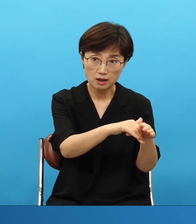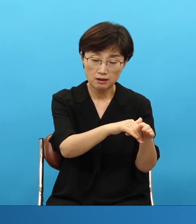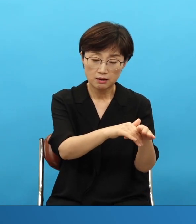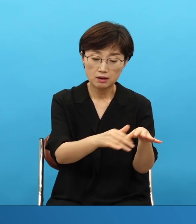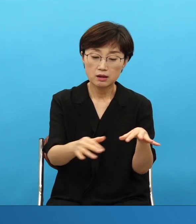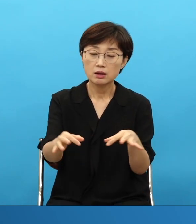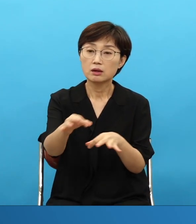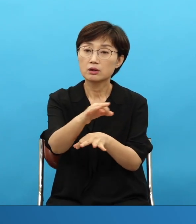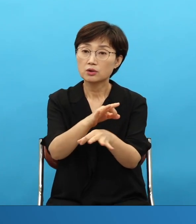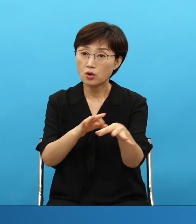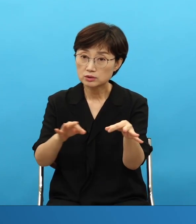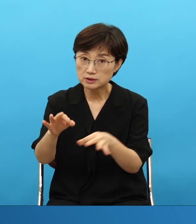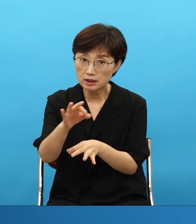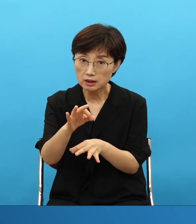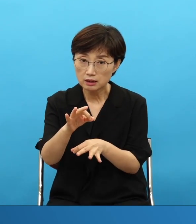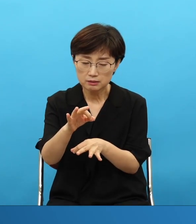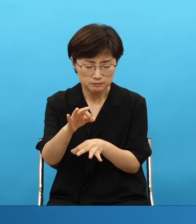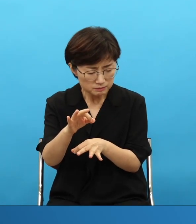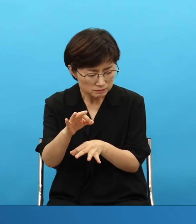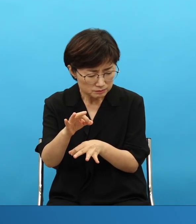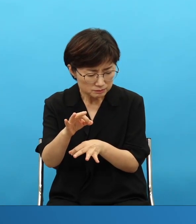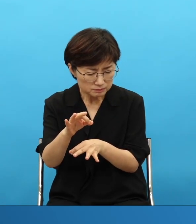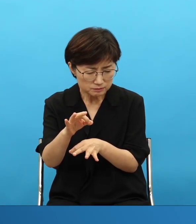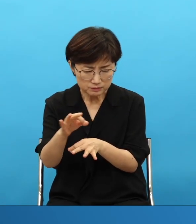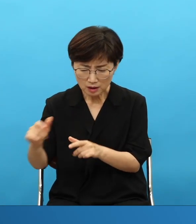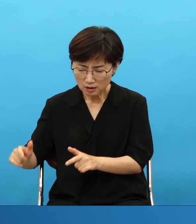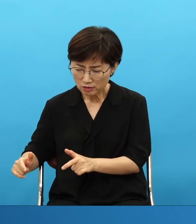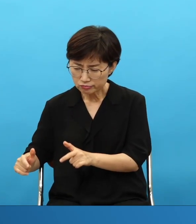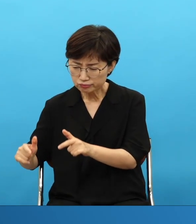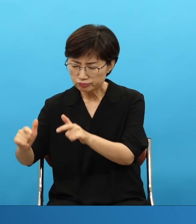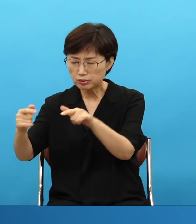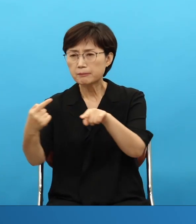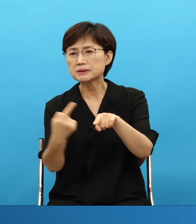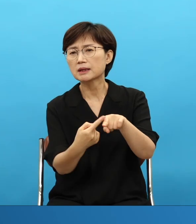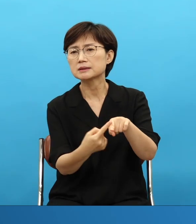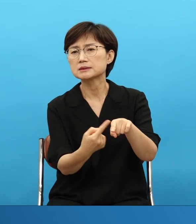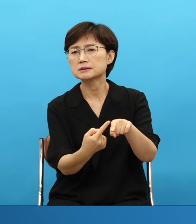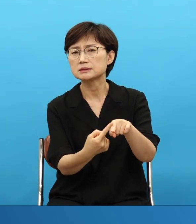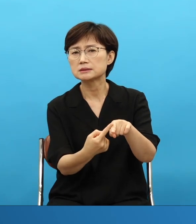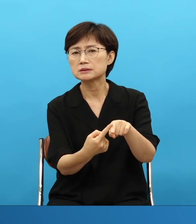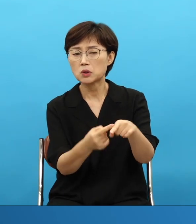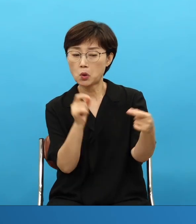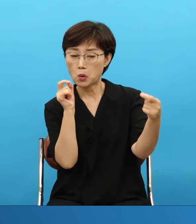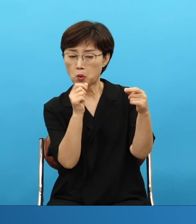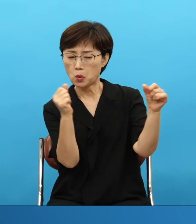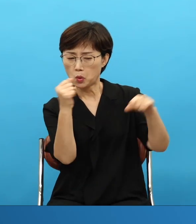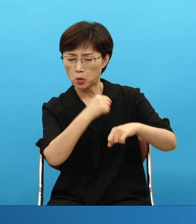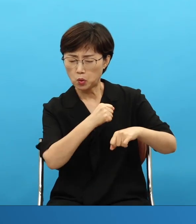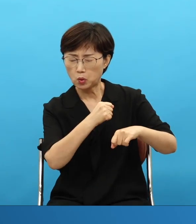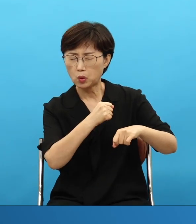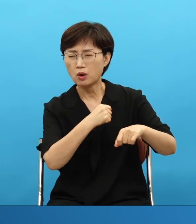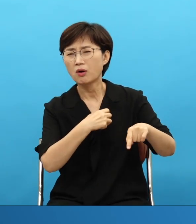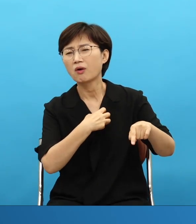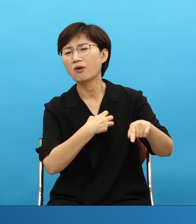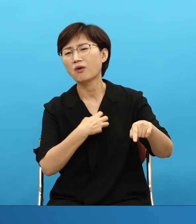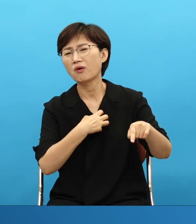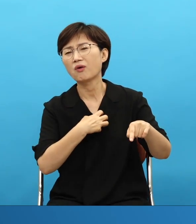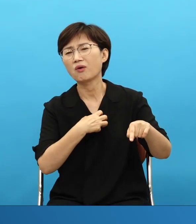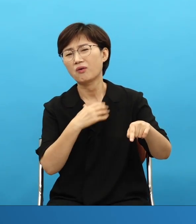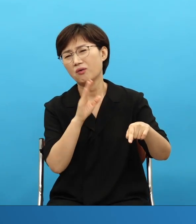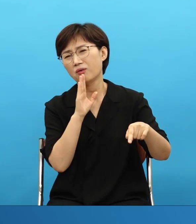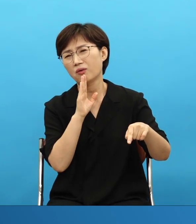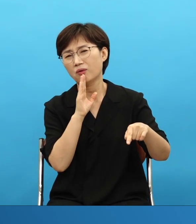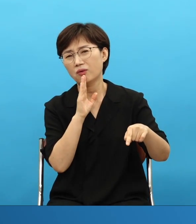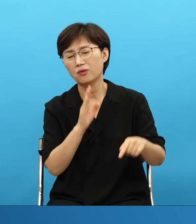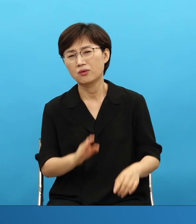경제도 바벨탑 문화, 바벨탑 경제 언제 무너질지 몰라. And the economy and culture is all the economic